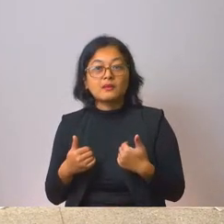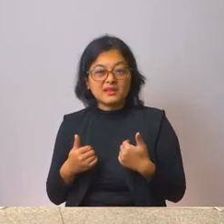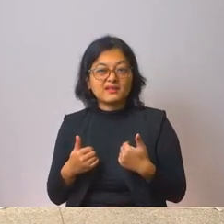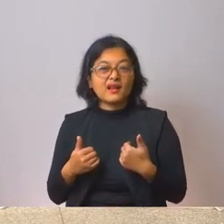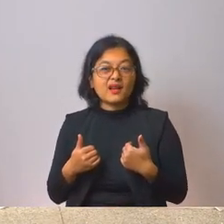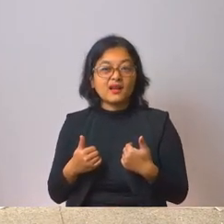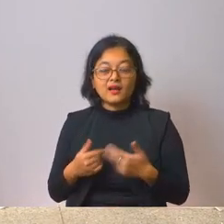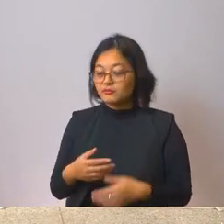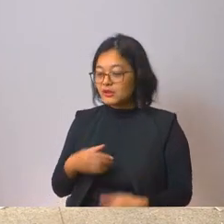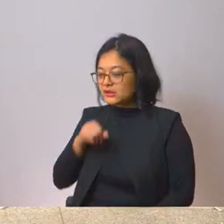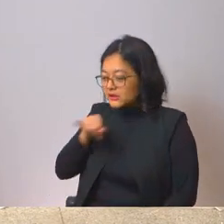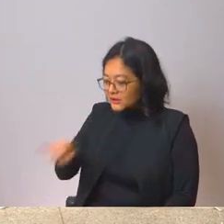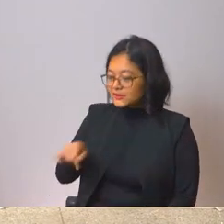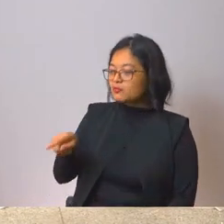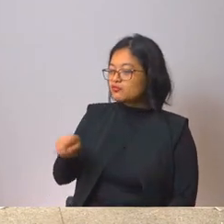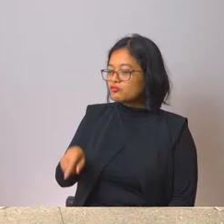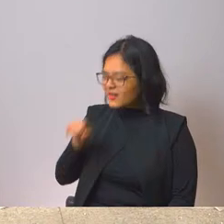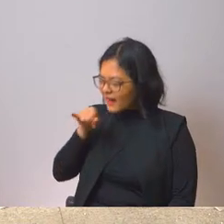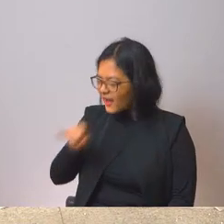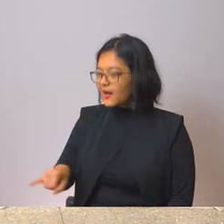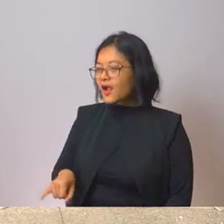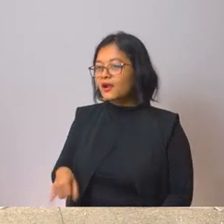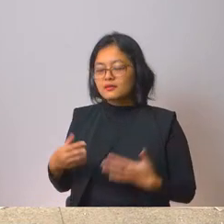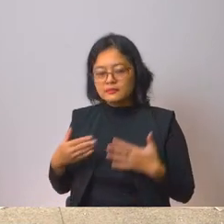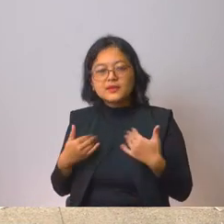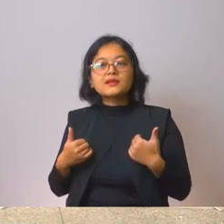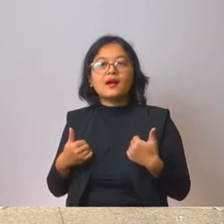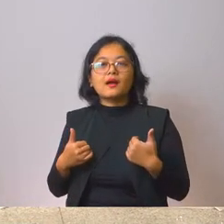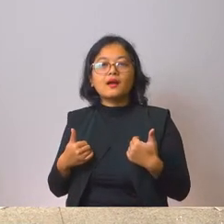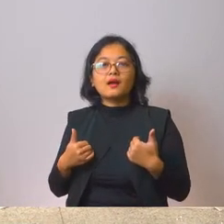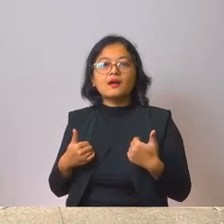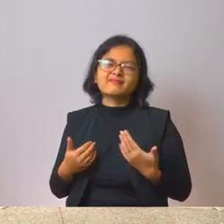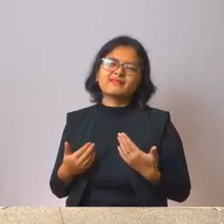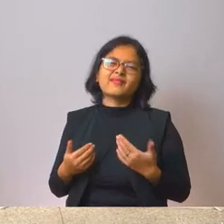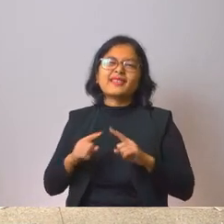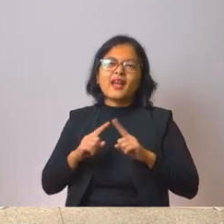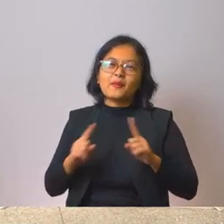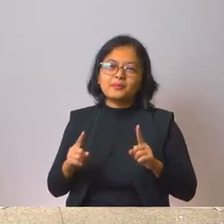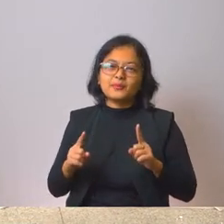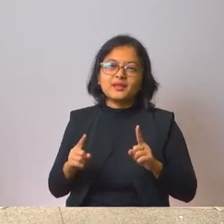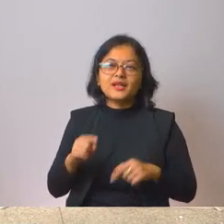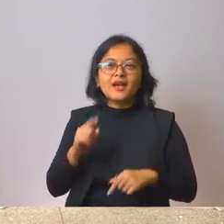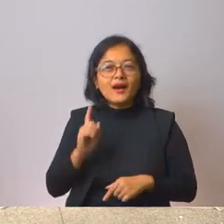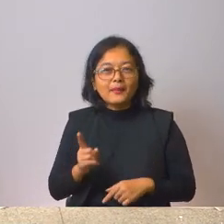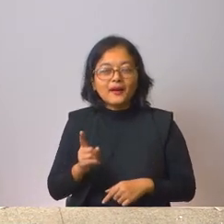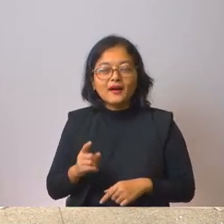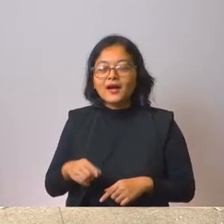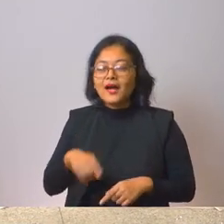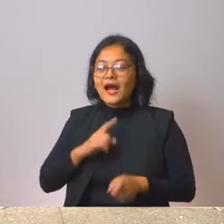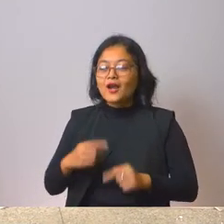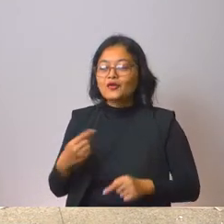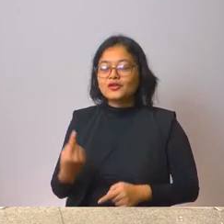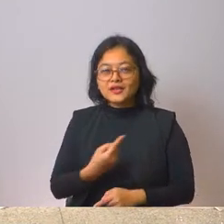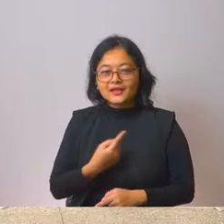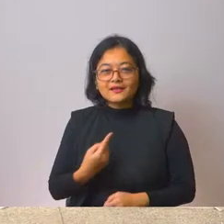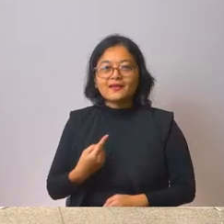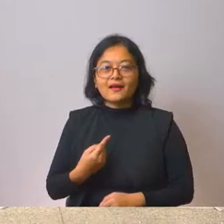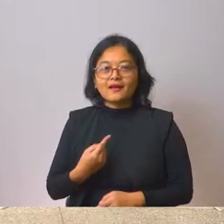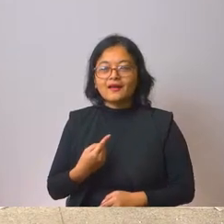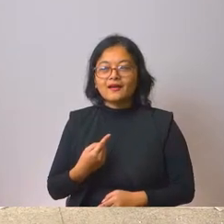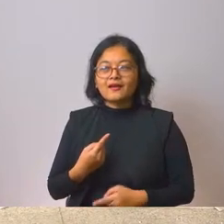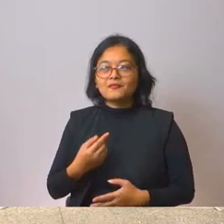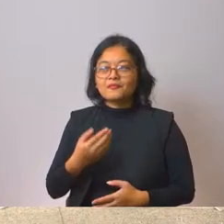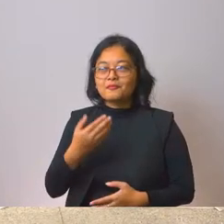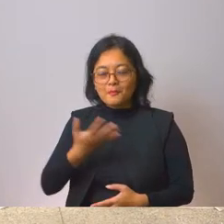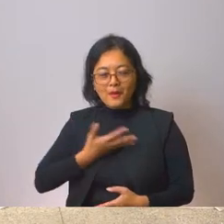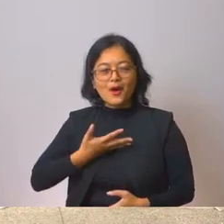kamu. Gampang saja kita mengatakan itu kalau kita tidak punya hasrat untuk hidup bersama dengan anak-anak dalam